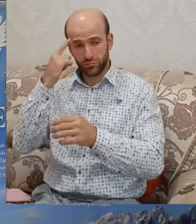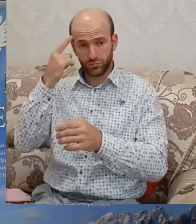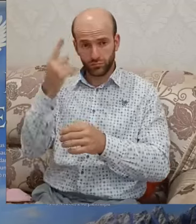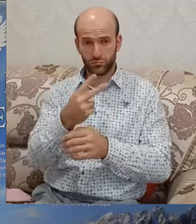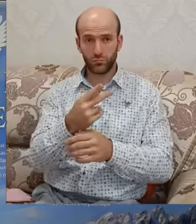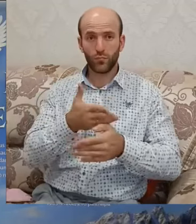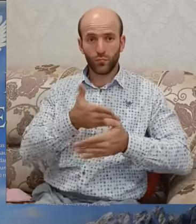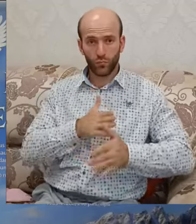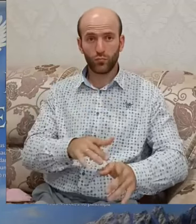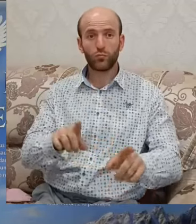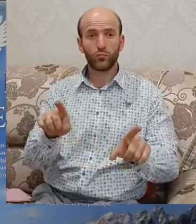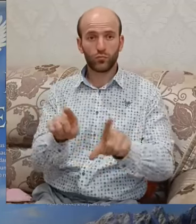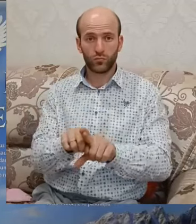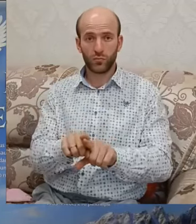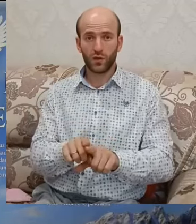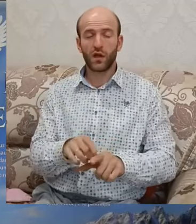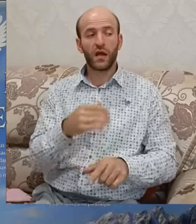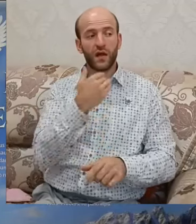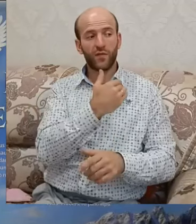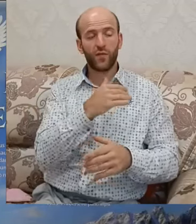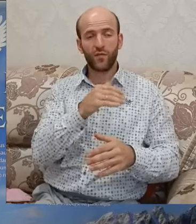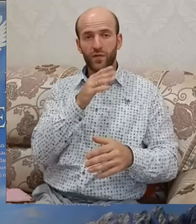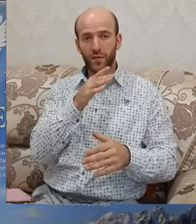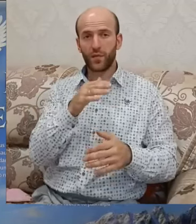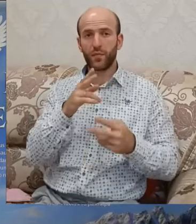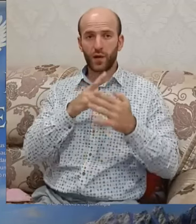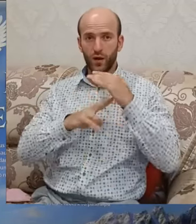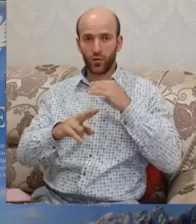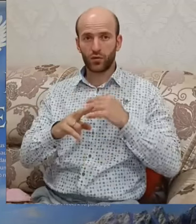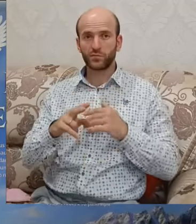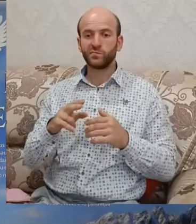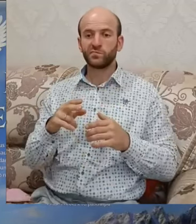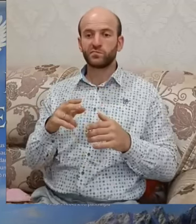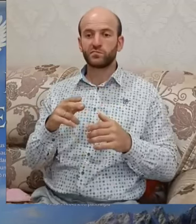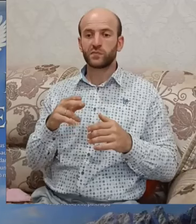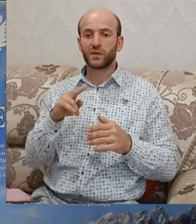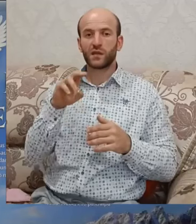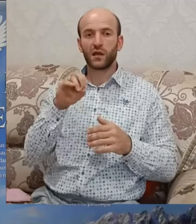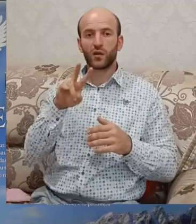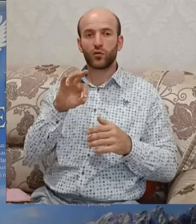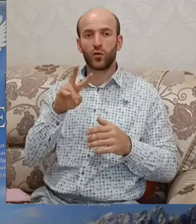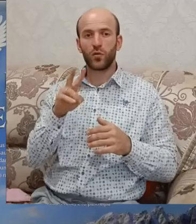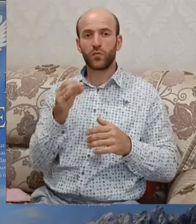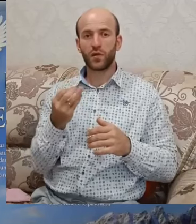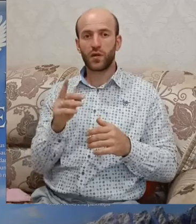было. Bet šiuo metu. Но в это время.